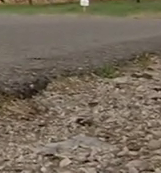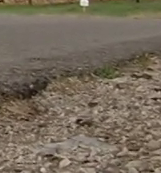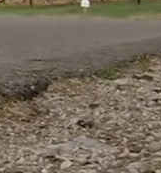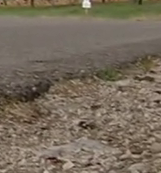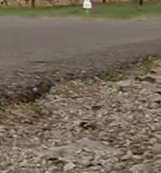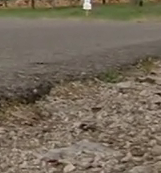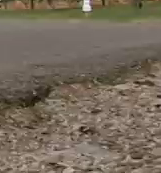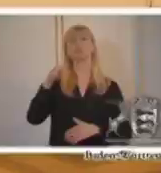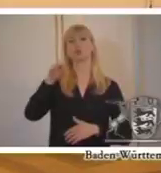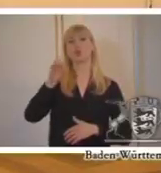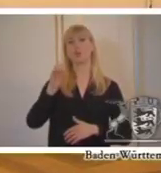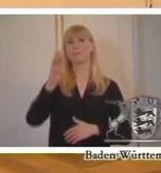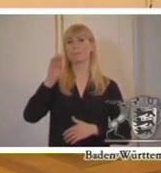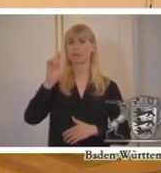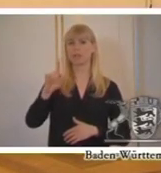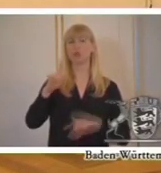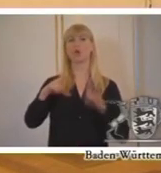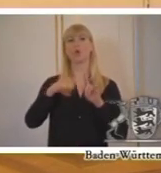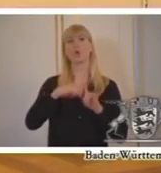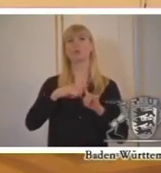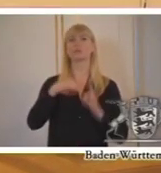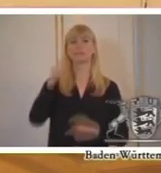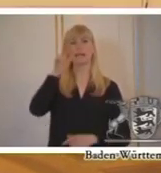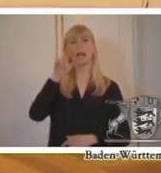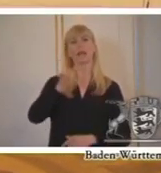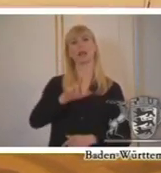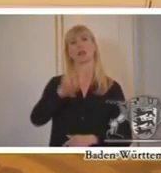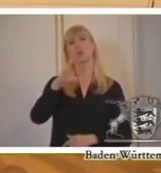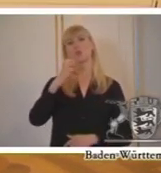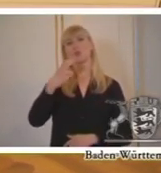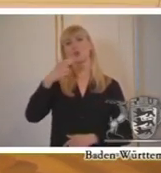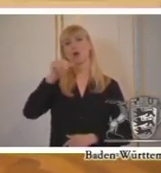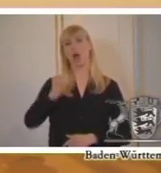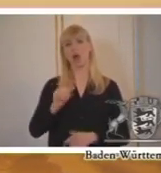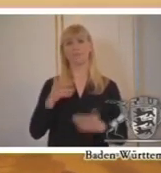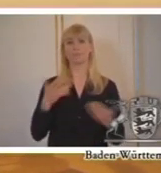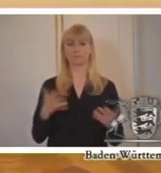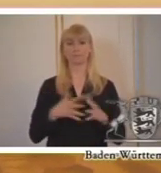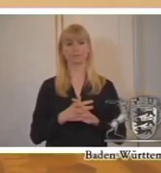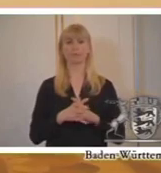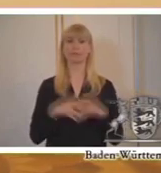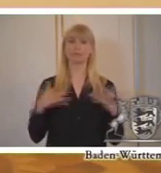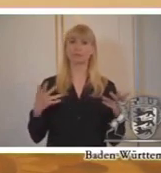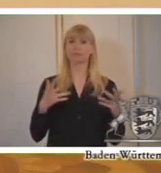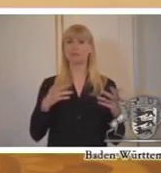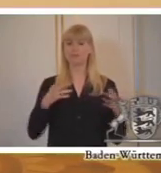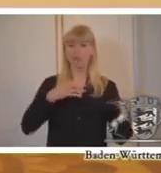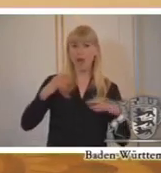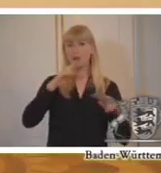wie Bundesgesundheitsminister Jens Spahn bei der anschließenden Pressekonferenz betonte, noch immer erst am Anfang der Corona-Epidemie.